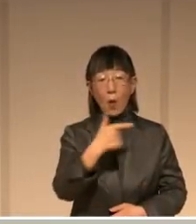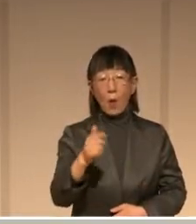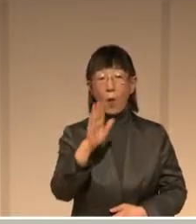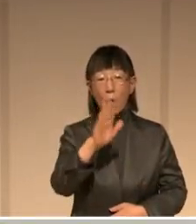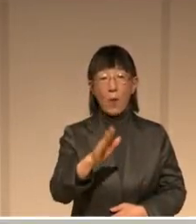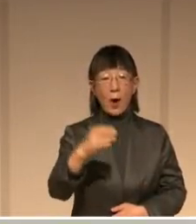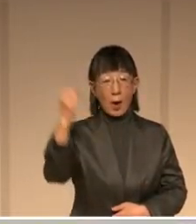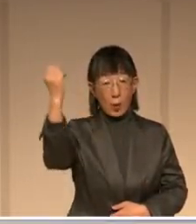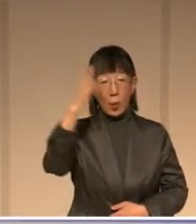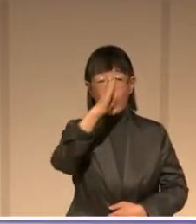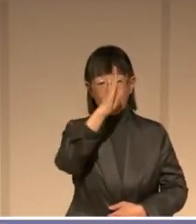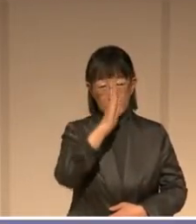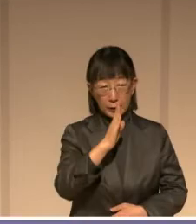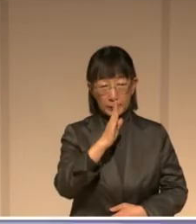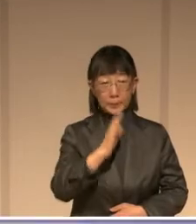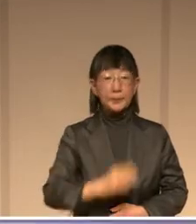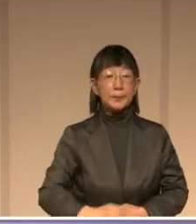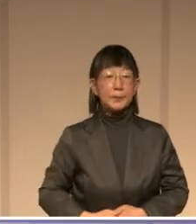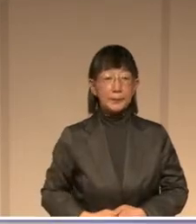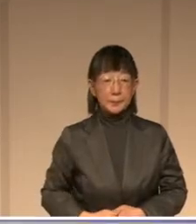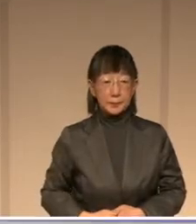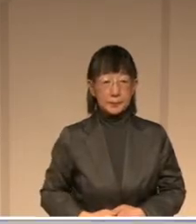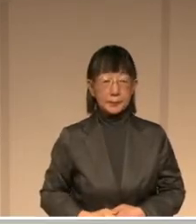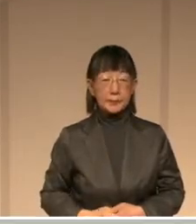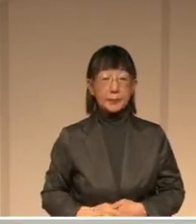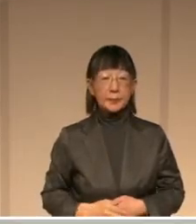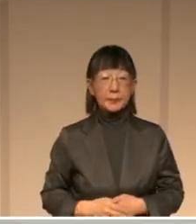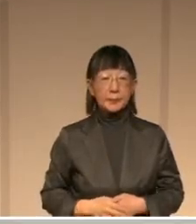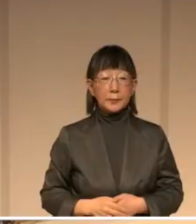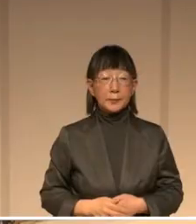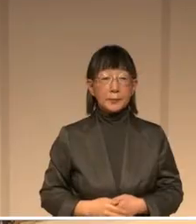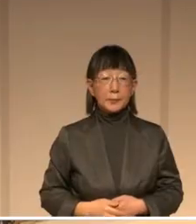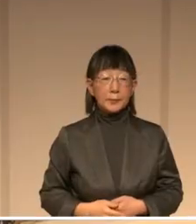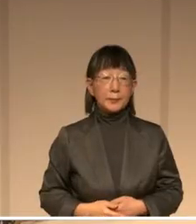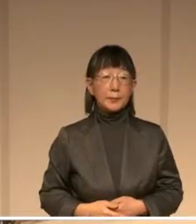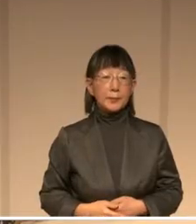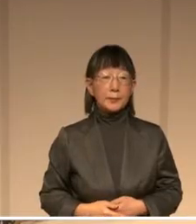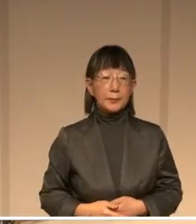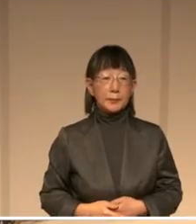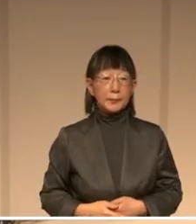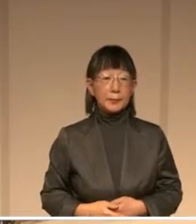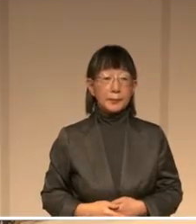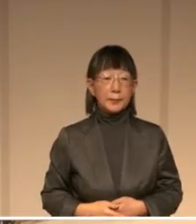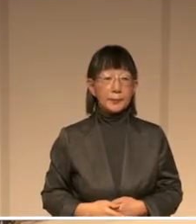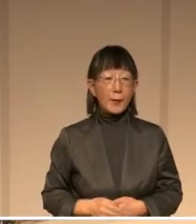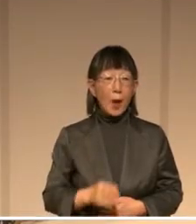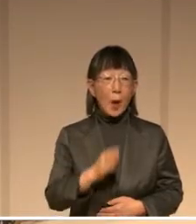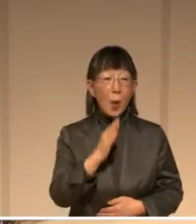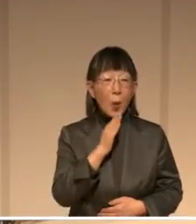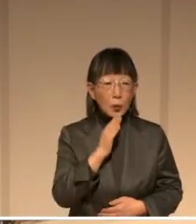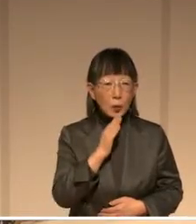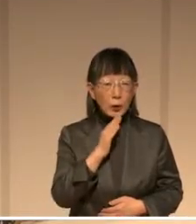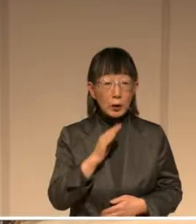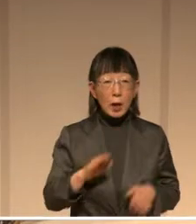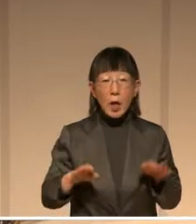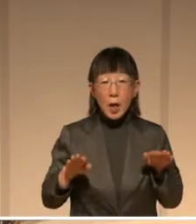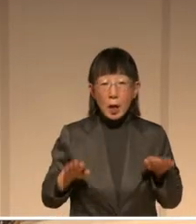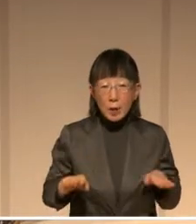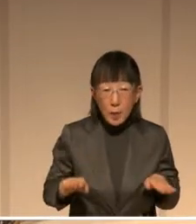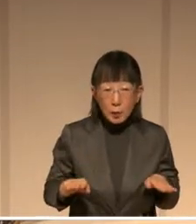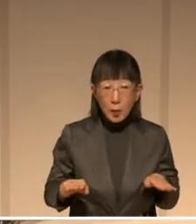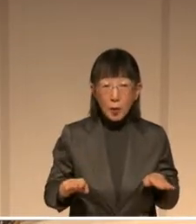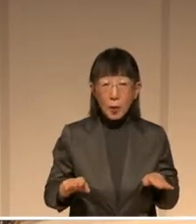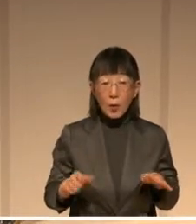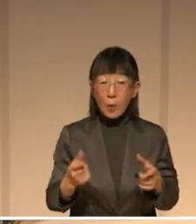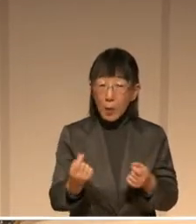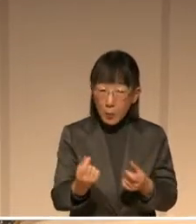たかなない生まれ変わっても足がないしたけどもうこの本当に今のままの状態が一応気に入ってる